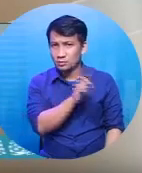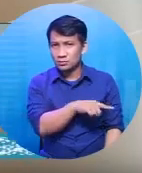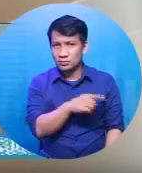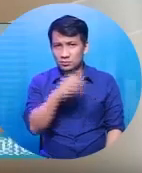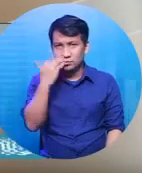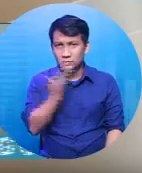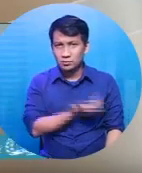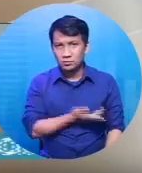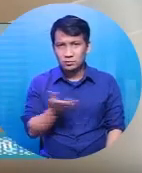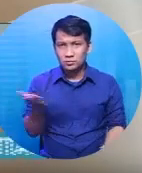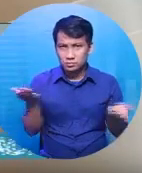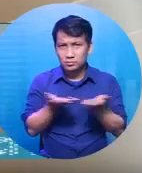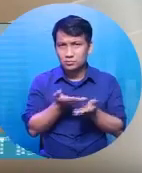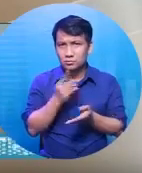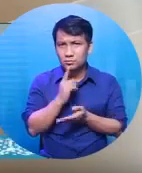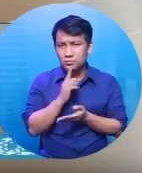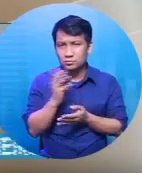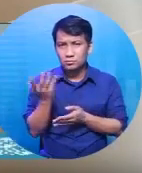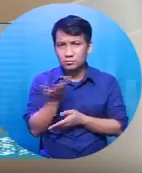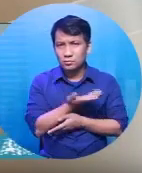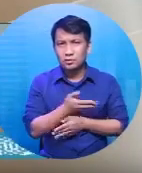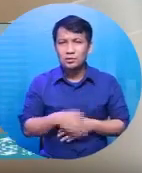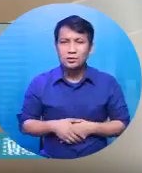niyo? Usap po kayo, Nay. Usap po yung dalawa.